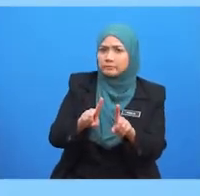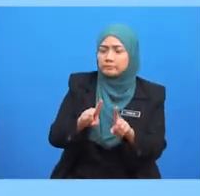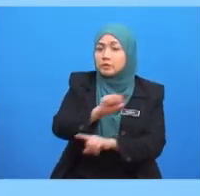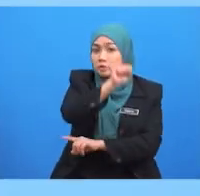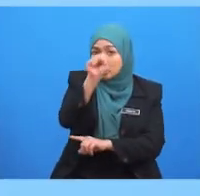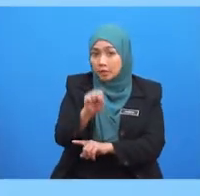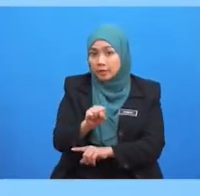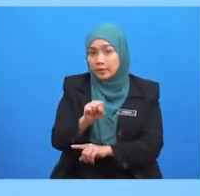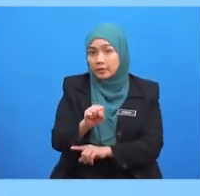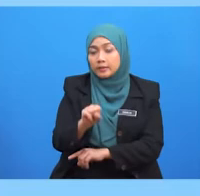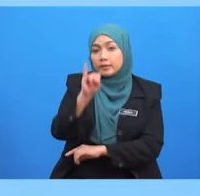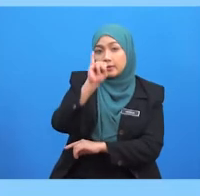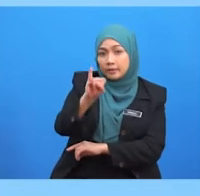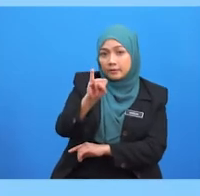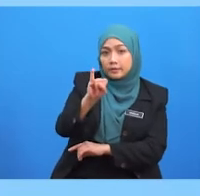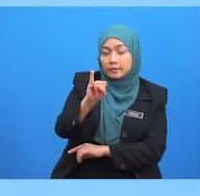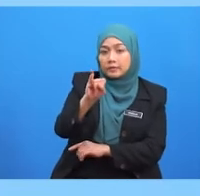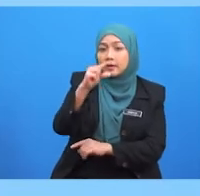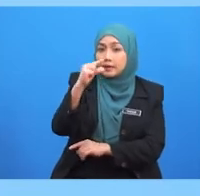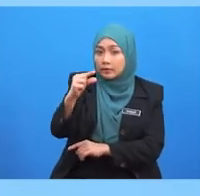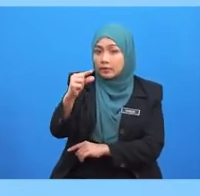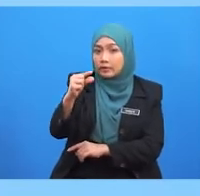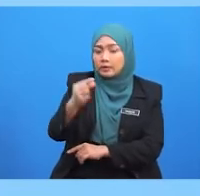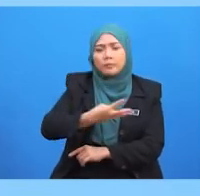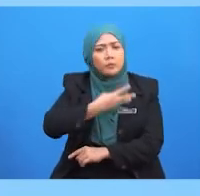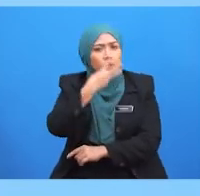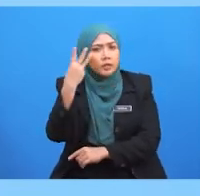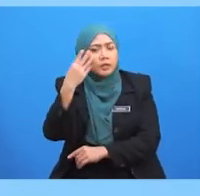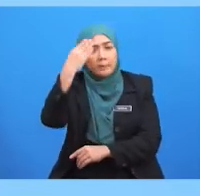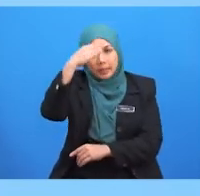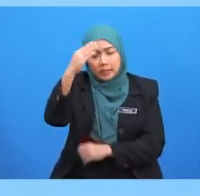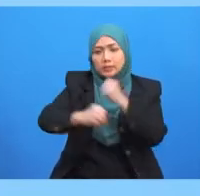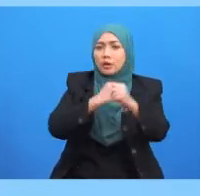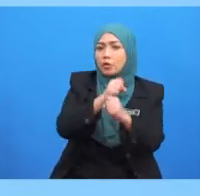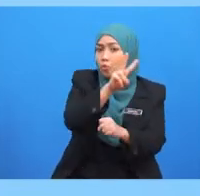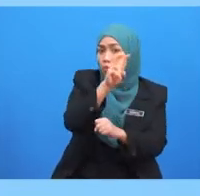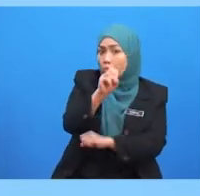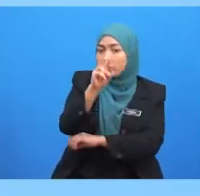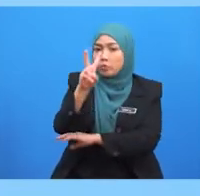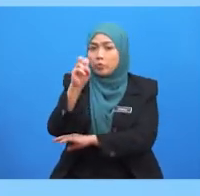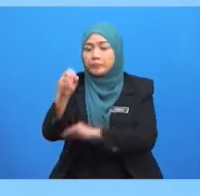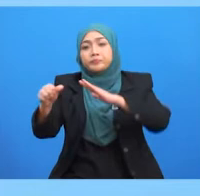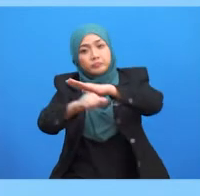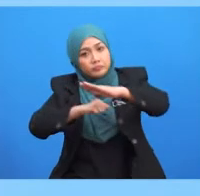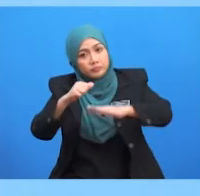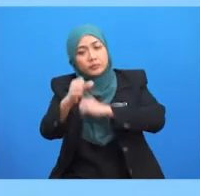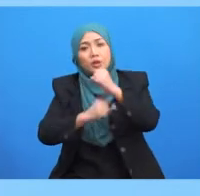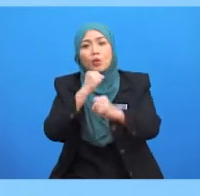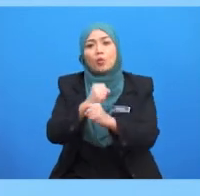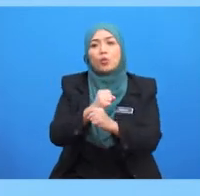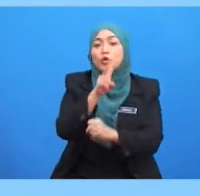kain indexqu bahan pewangi pagi tahun 2020 berasaskan